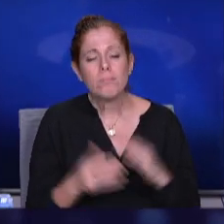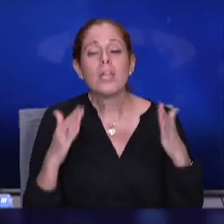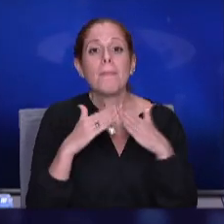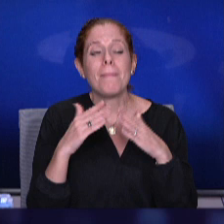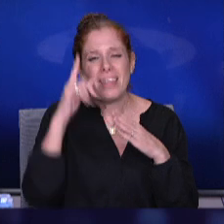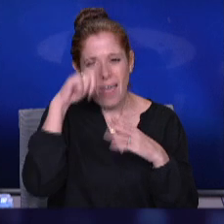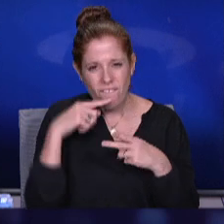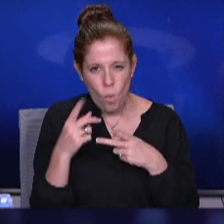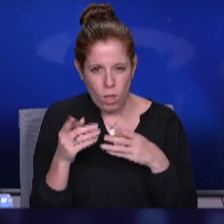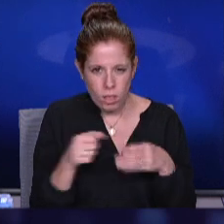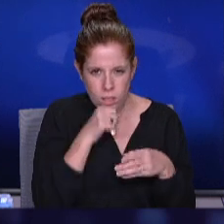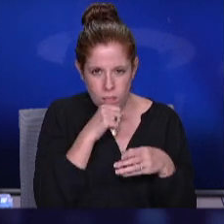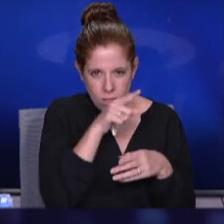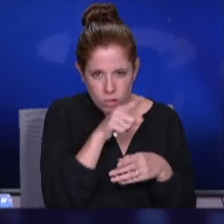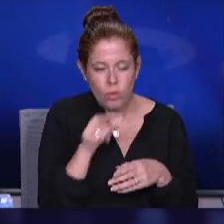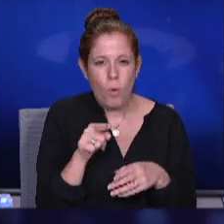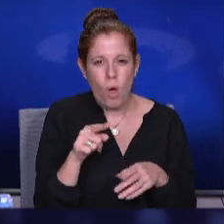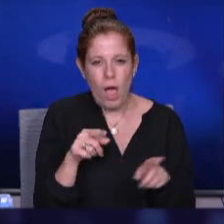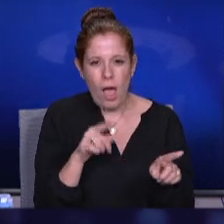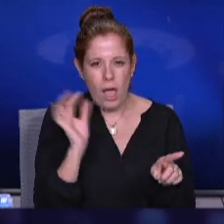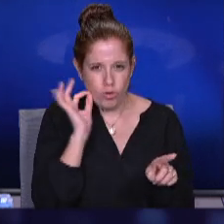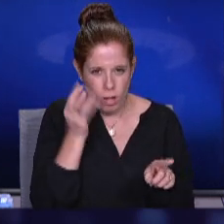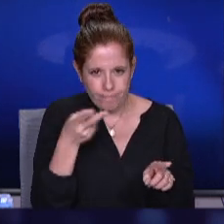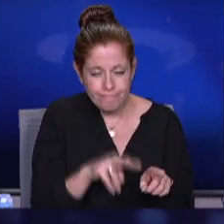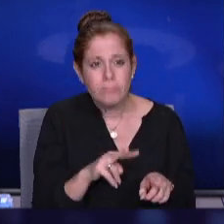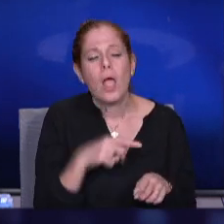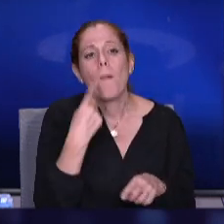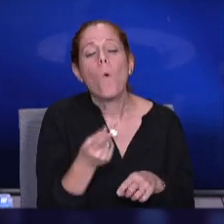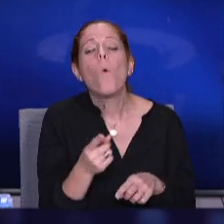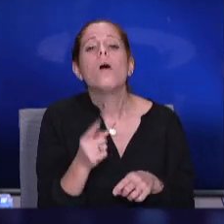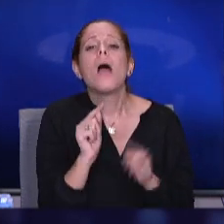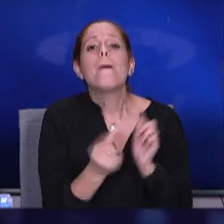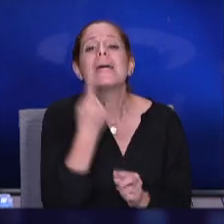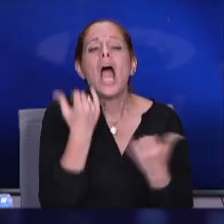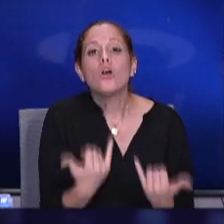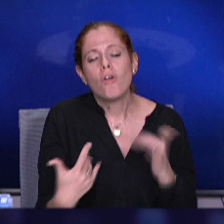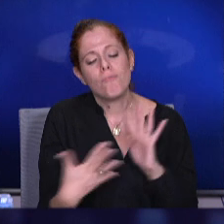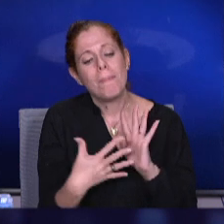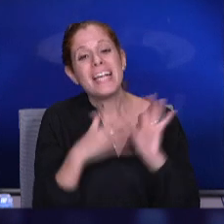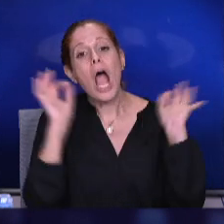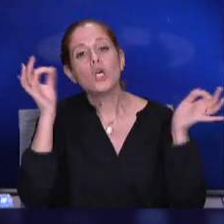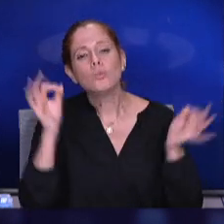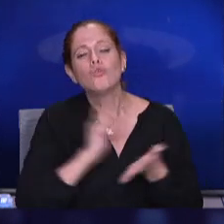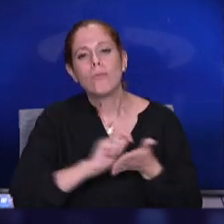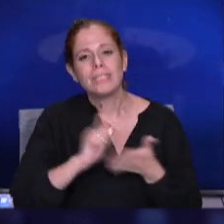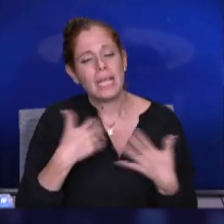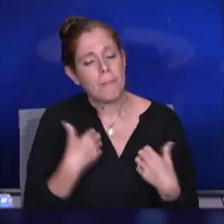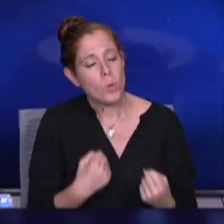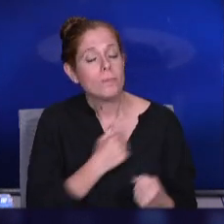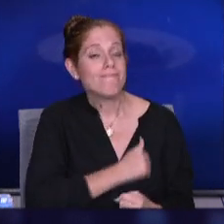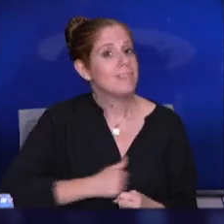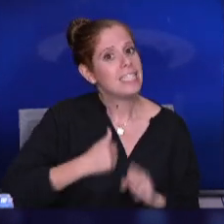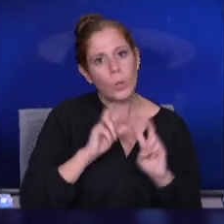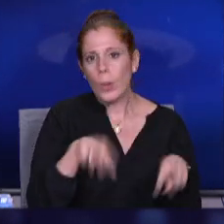שבמחלקת הקורונה שלו נפטרה האישה נמסר כך. המקרה מצוי בימים אלה בבדיקה רשמית של משרד הבריאות. לצערנו אין באפשרותנו